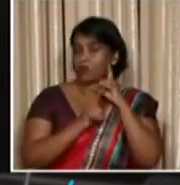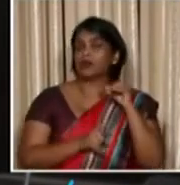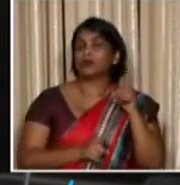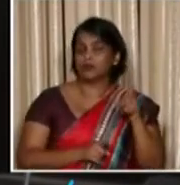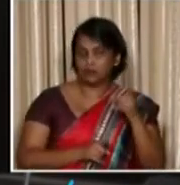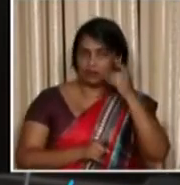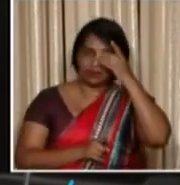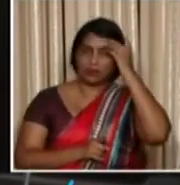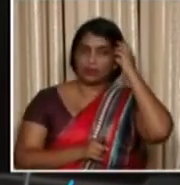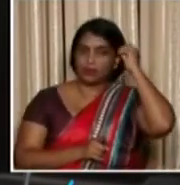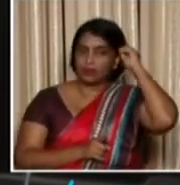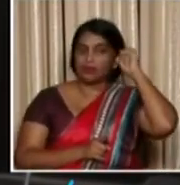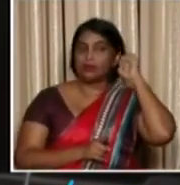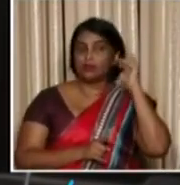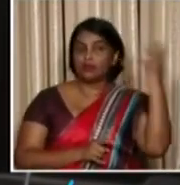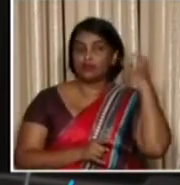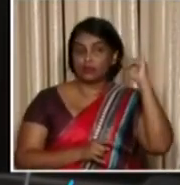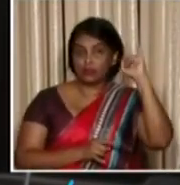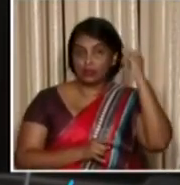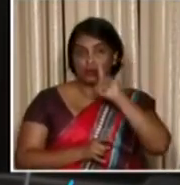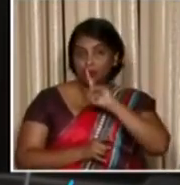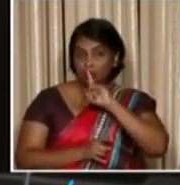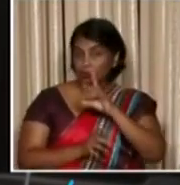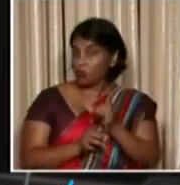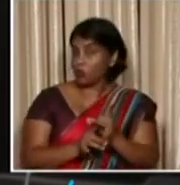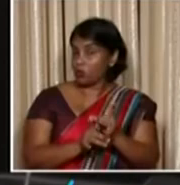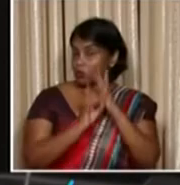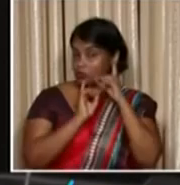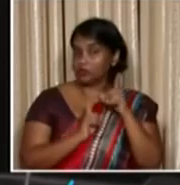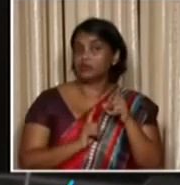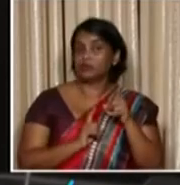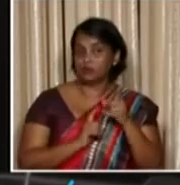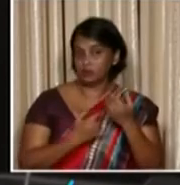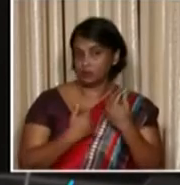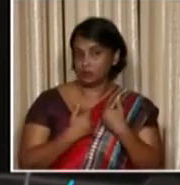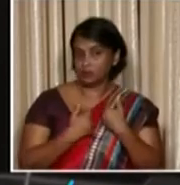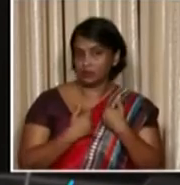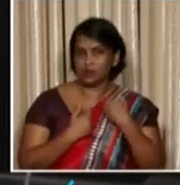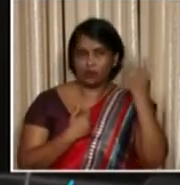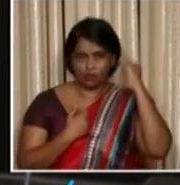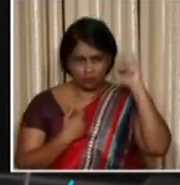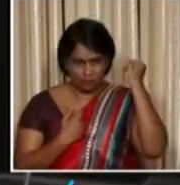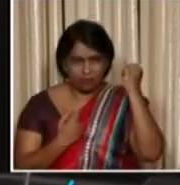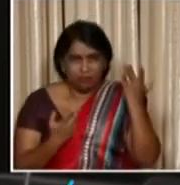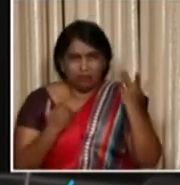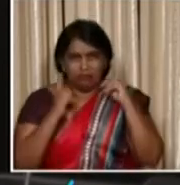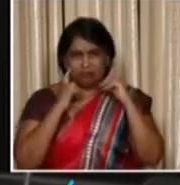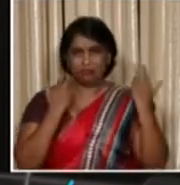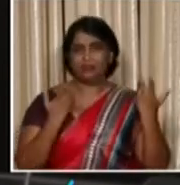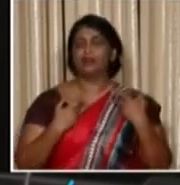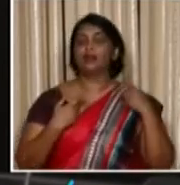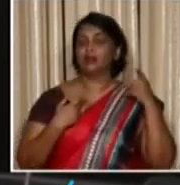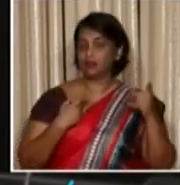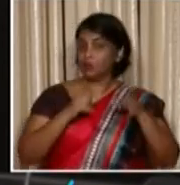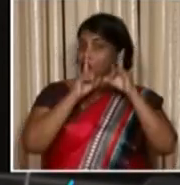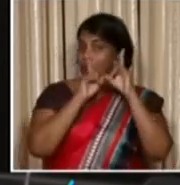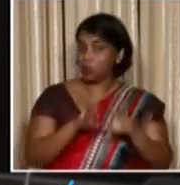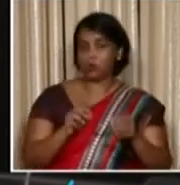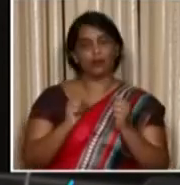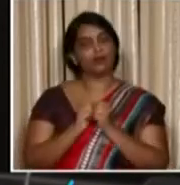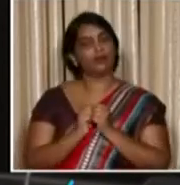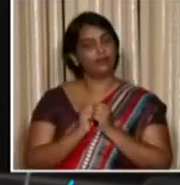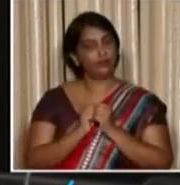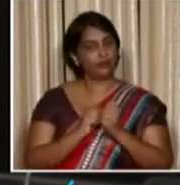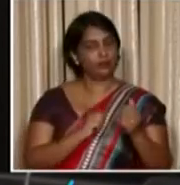ඔය මෞලවිවරයා කියන ප්‍රකාශයේ මත පදනම් කරගෙන අපිට මෞලවිද මන් දන්නේ කවුද කියලා කෙනෙක් මත කටයුතු කරනවා